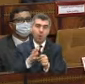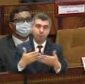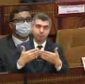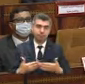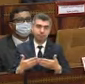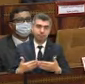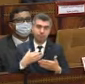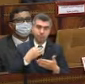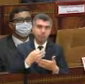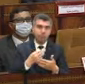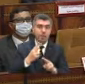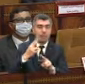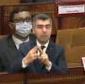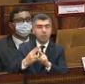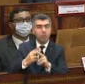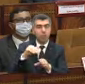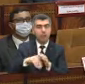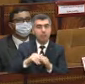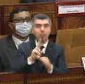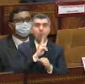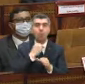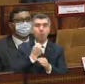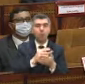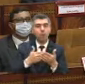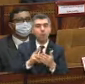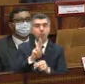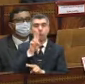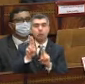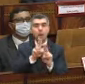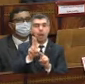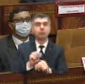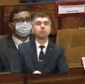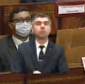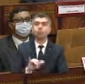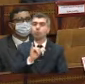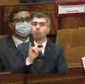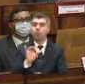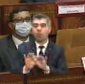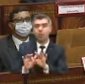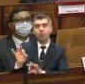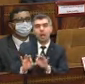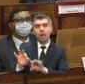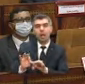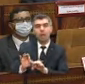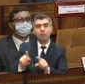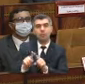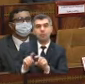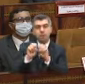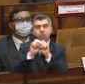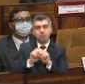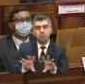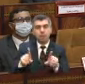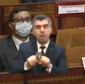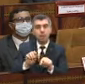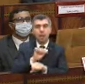رئيس الحكومة باسم فرق الأغلبية التساؤلات الآتية: ما هي الإجراءات المتخذة لتنزيل وتعميم نظام